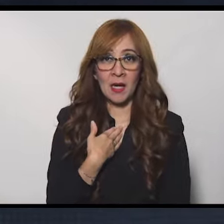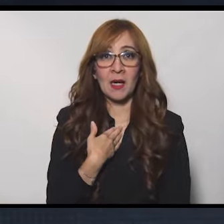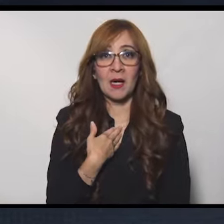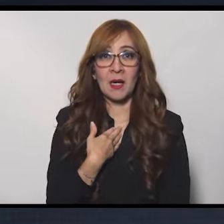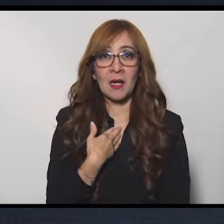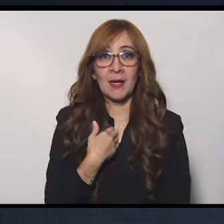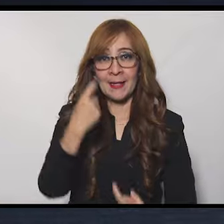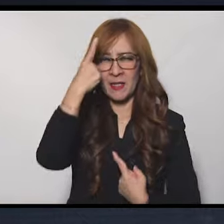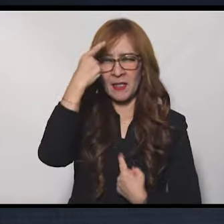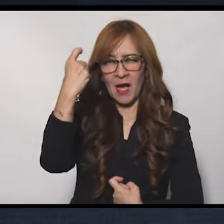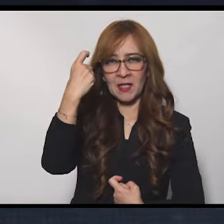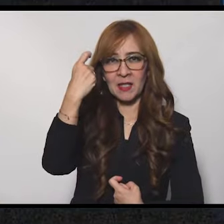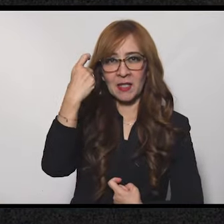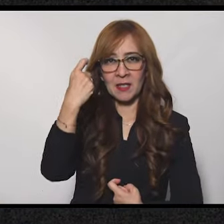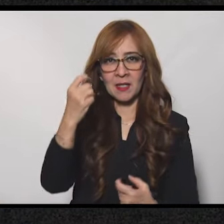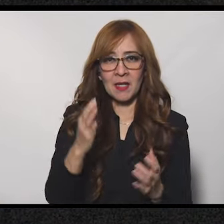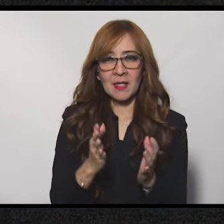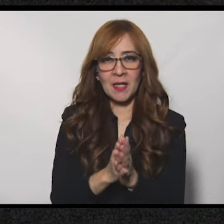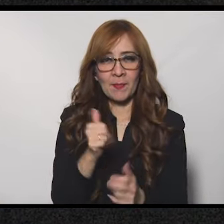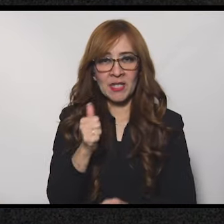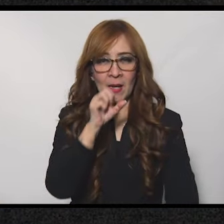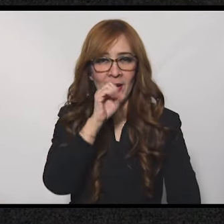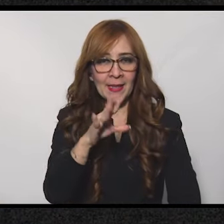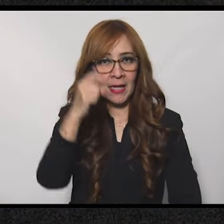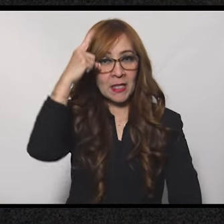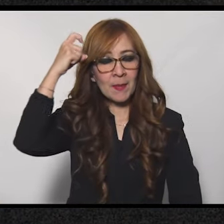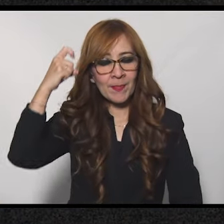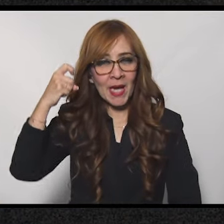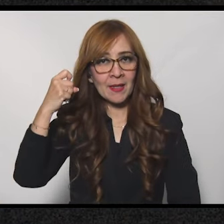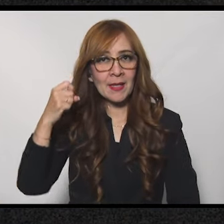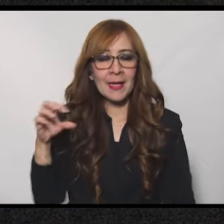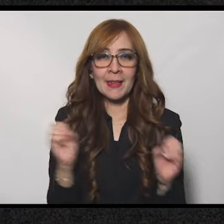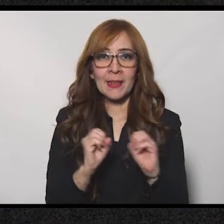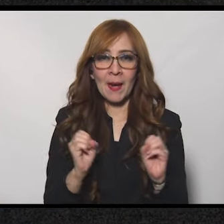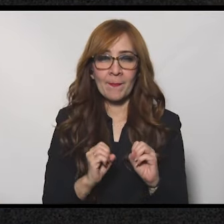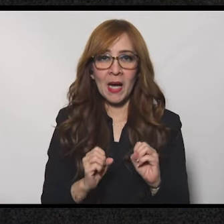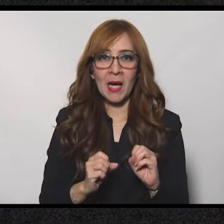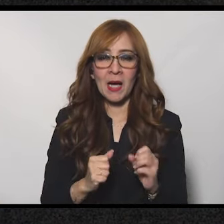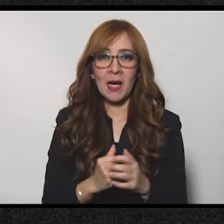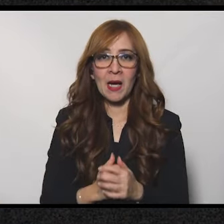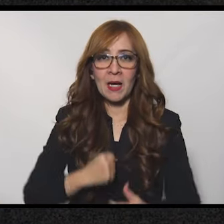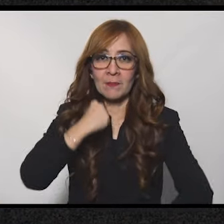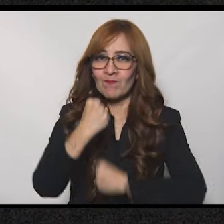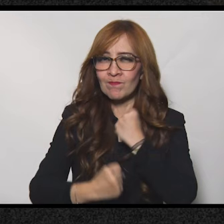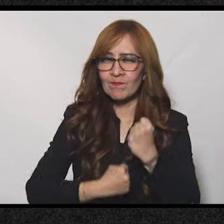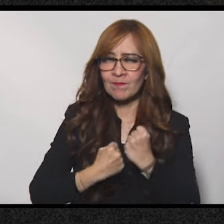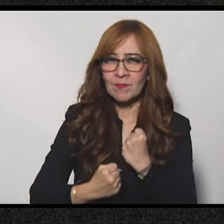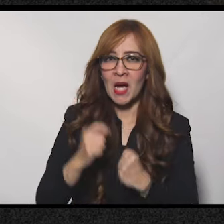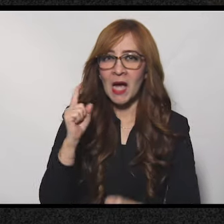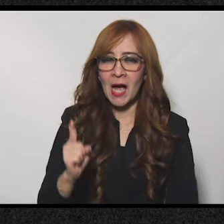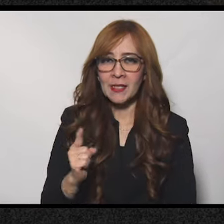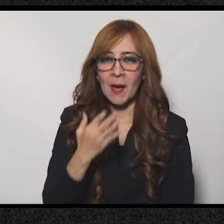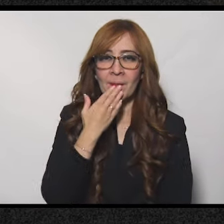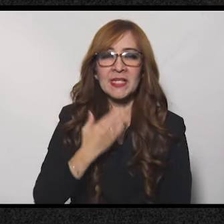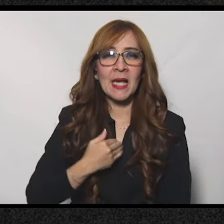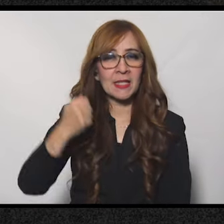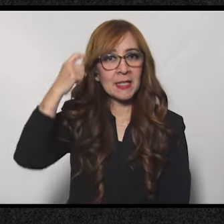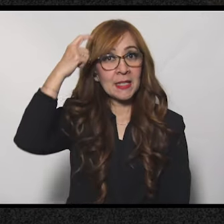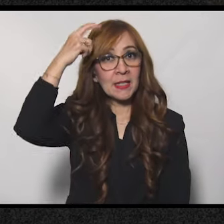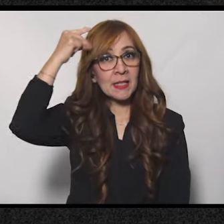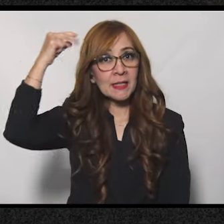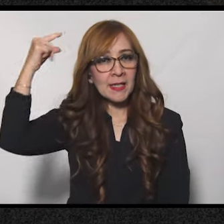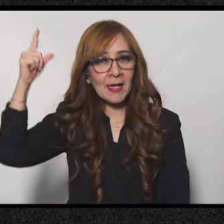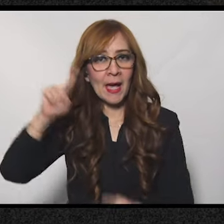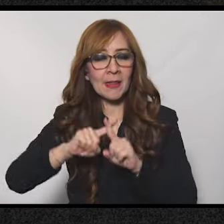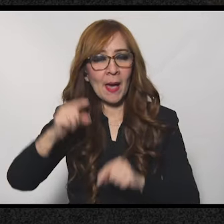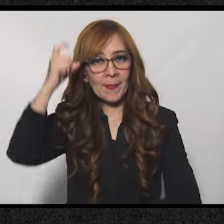Saya akan yakin dengan katakan, impian yang tidak disertai sebuah langkah hanyalah akan menjadi angan-angan. Tetapi impian yang